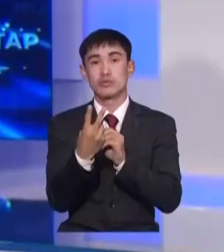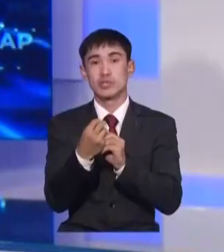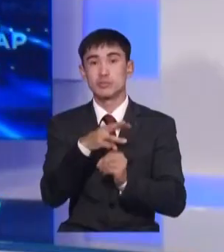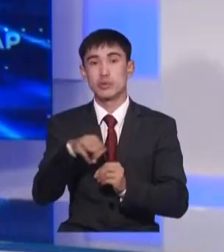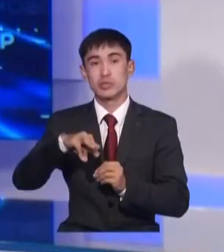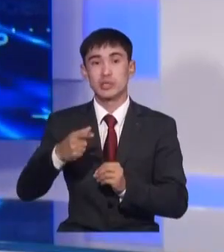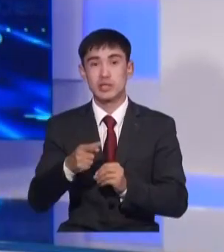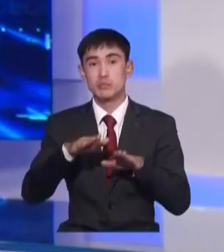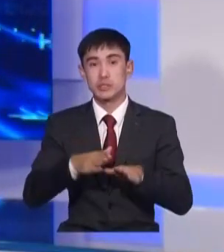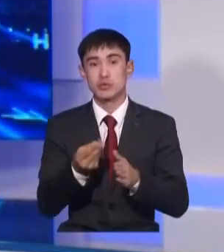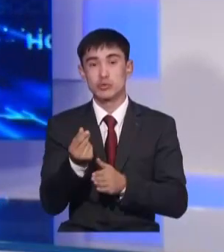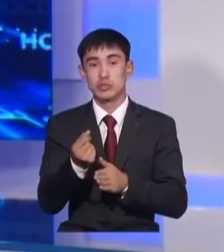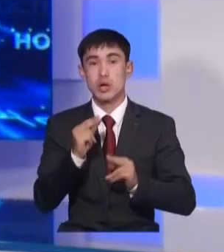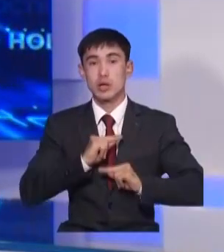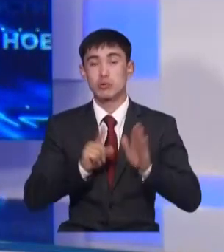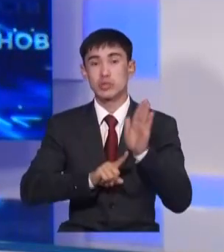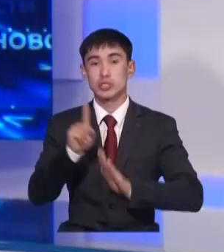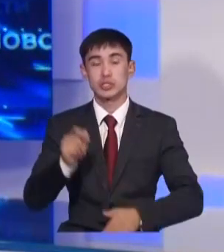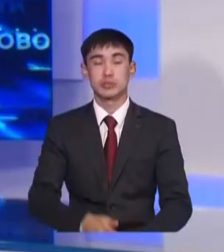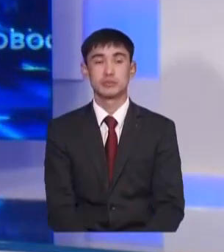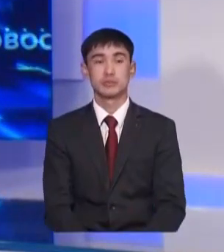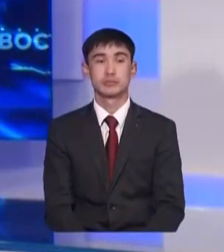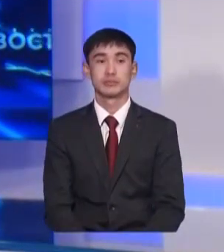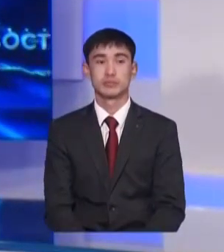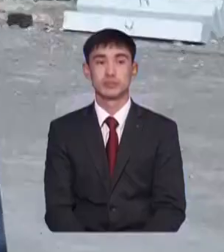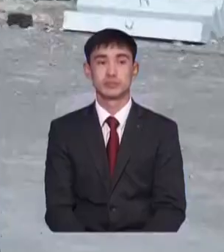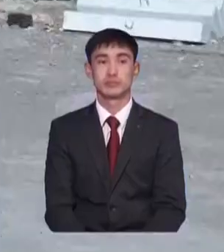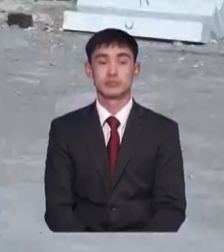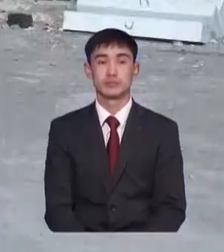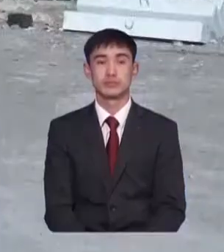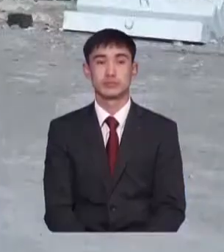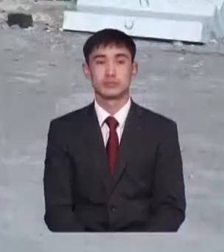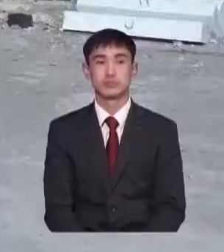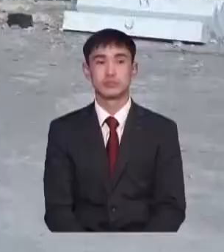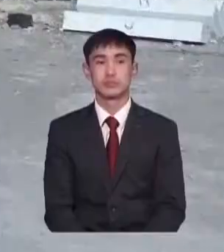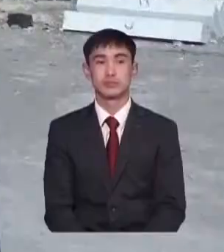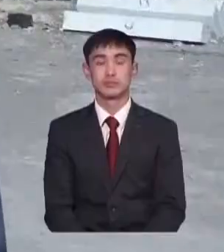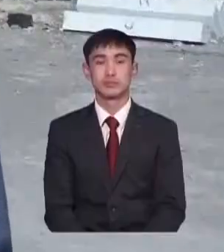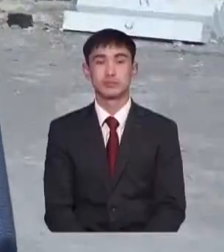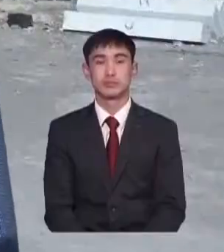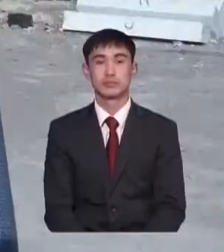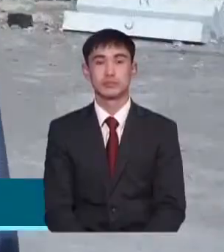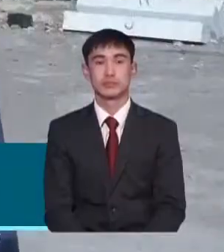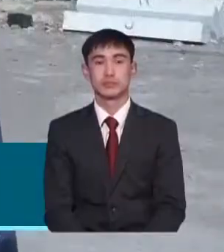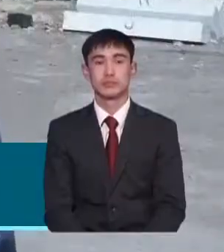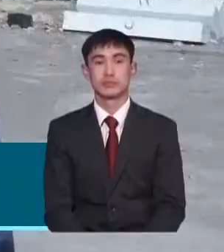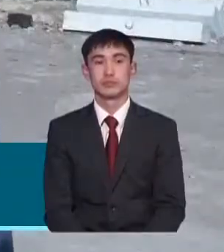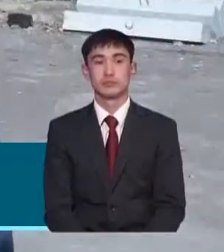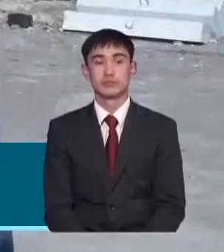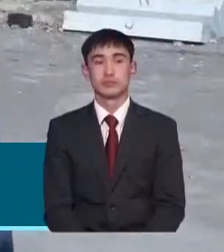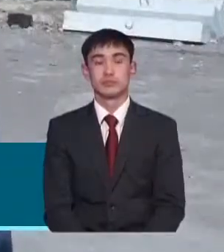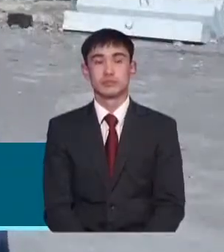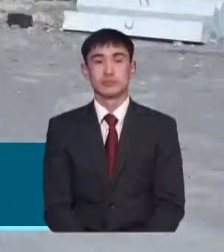112 миллионов тенге из местного бюджета. И работы уже начались. Жалпы біздің ауданымызда, Балхаш ауданында